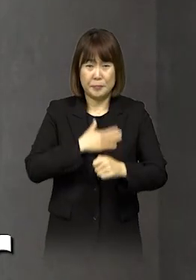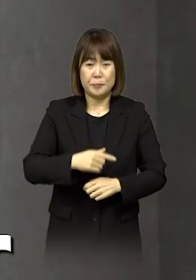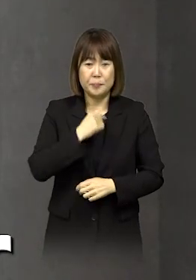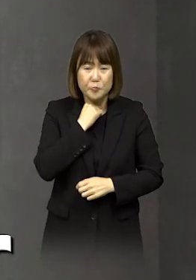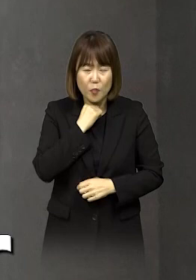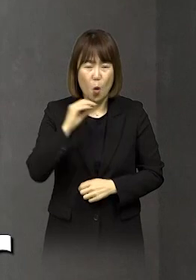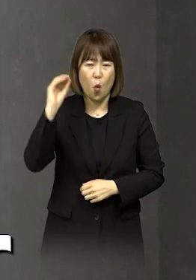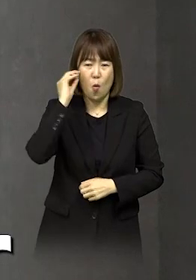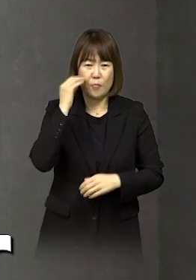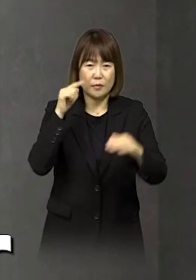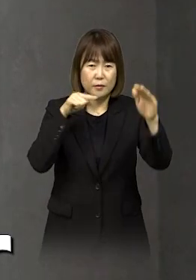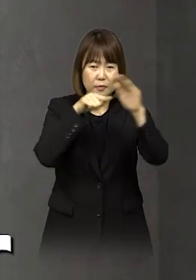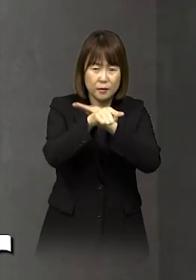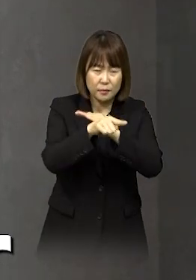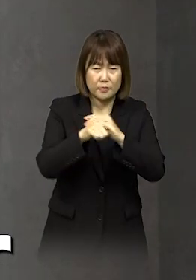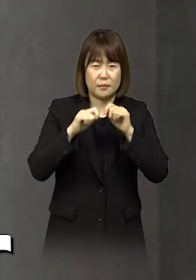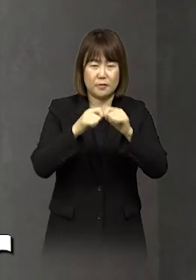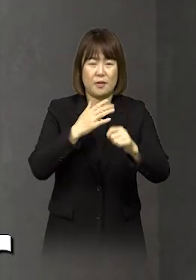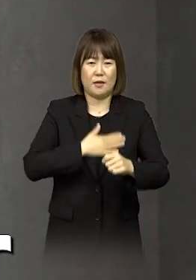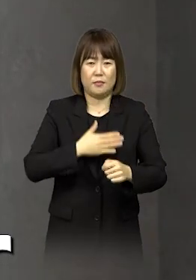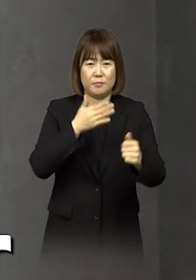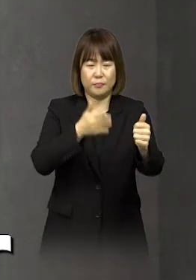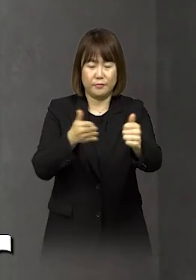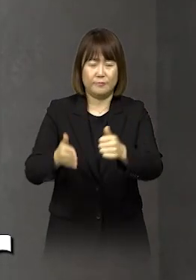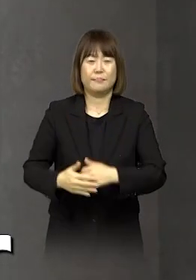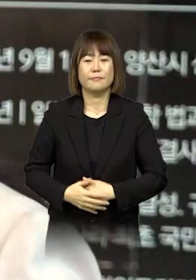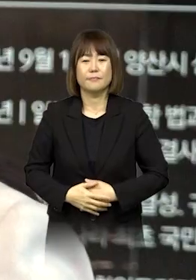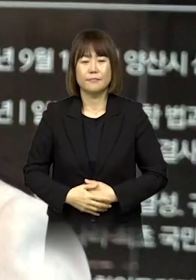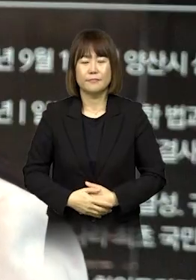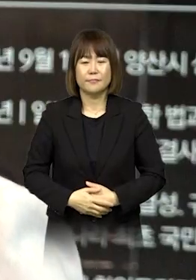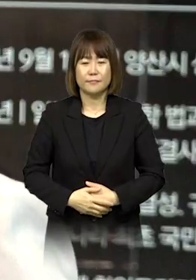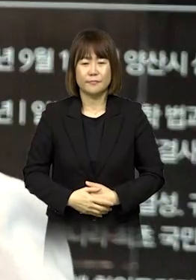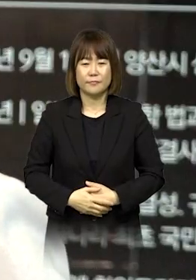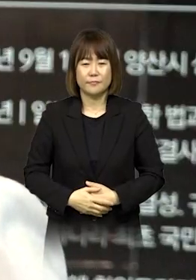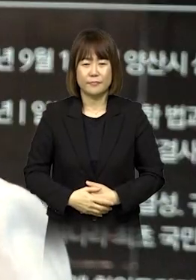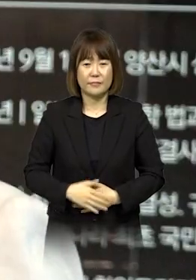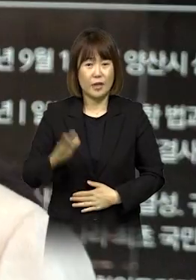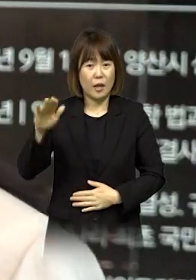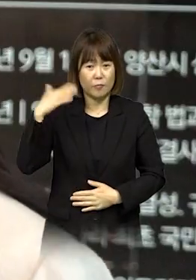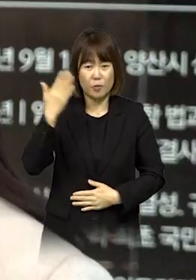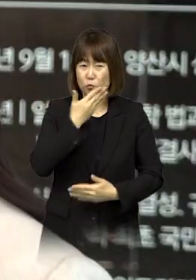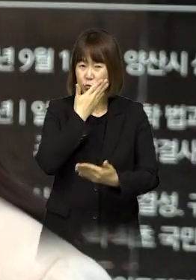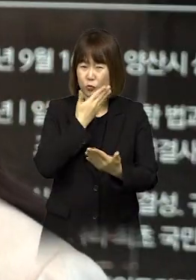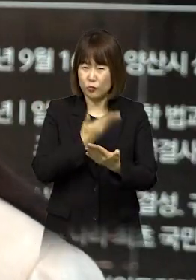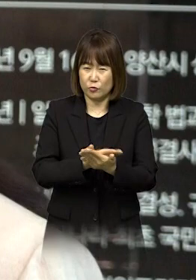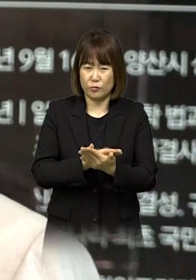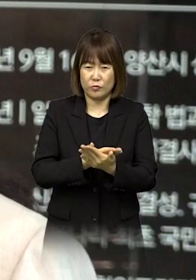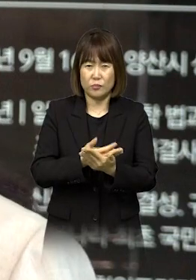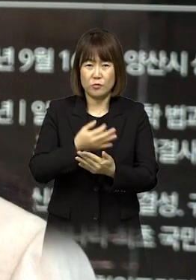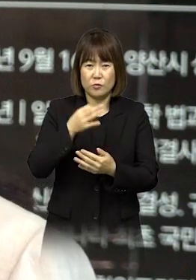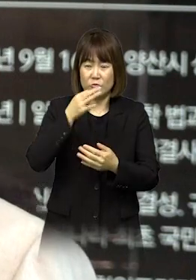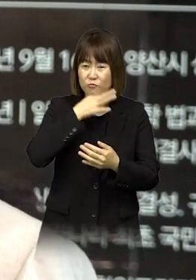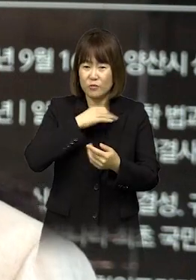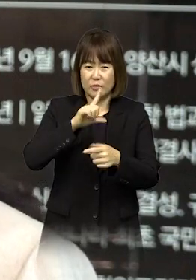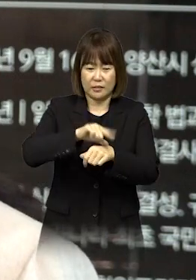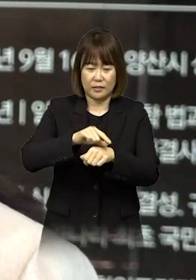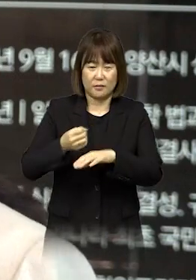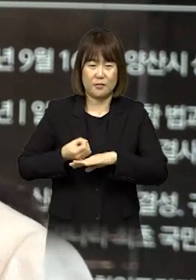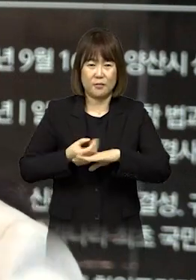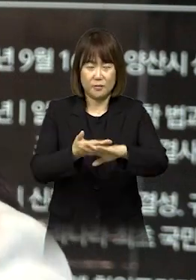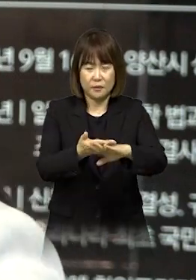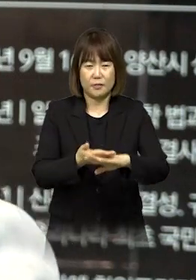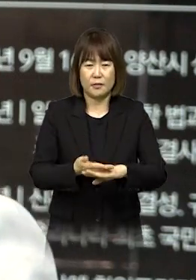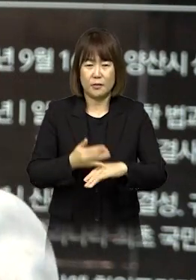내용은 C 홈페이지에서 알아보실 수 있으니 참고해주세요 그럼 다음 시간도 알차고 유익한 소식 전해드릴 것을 약속